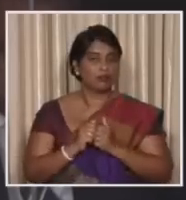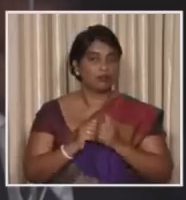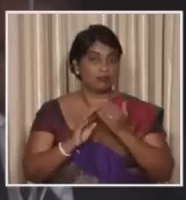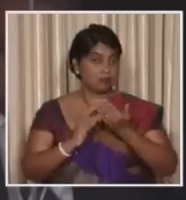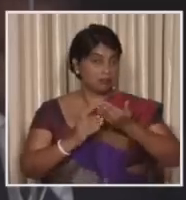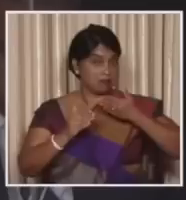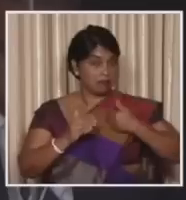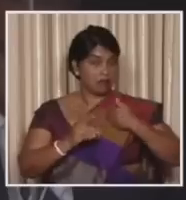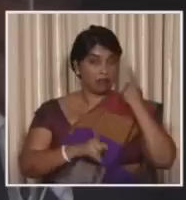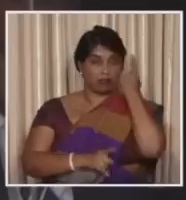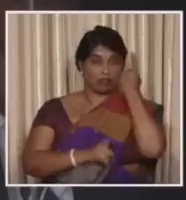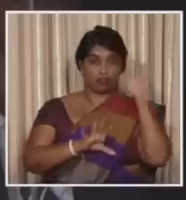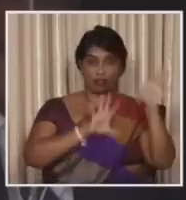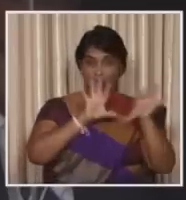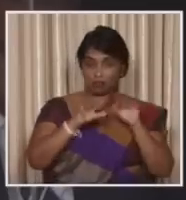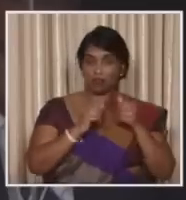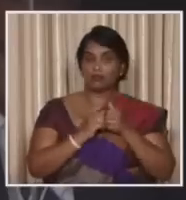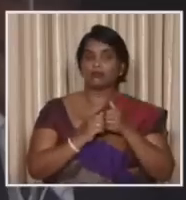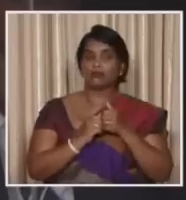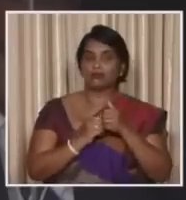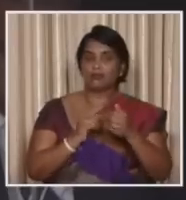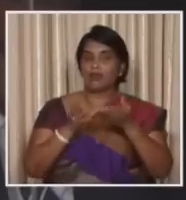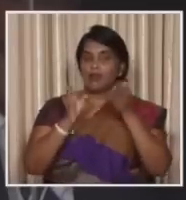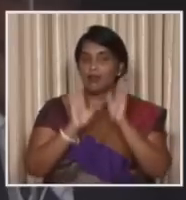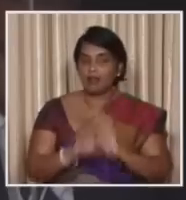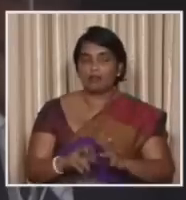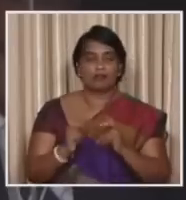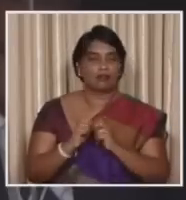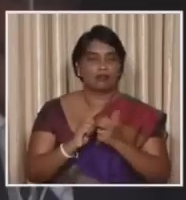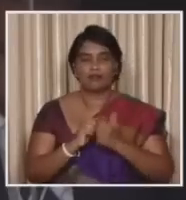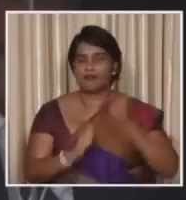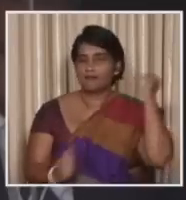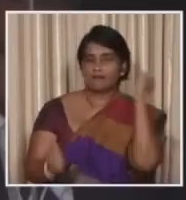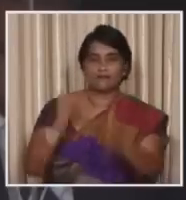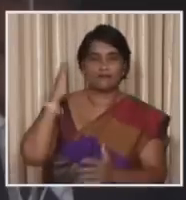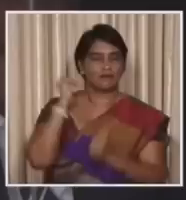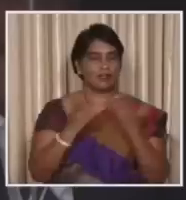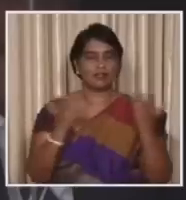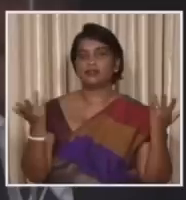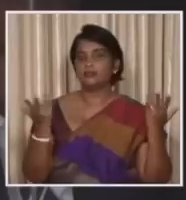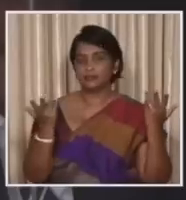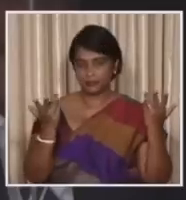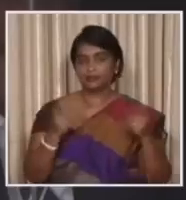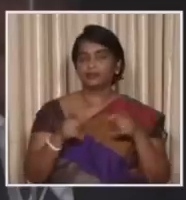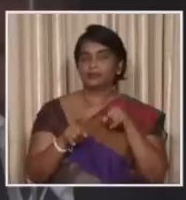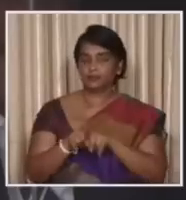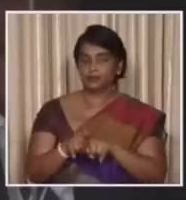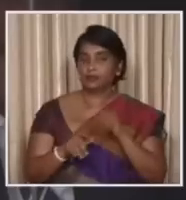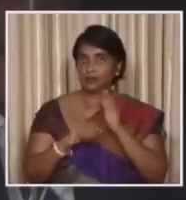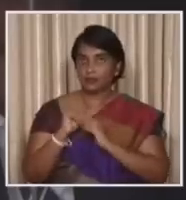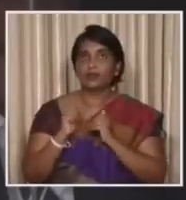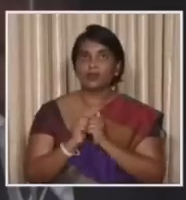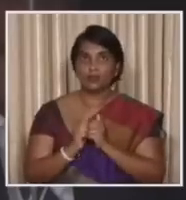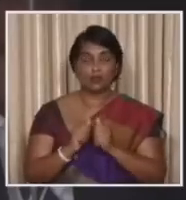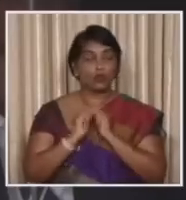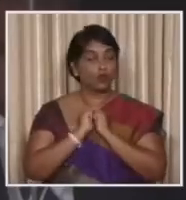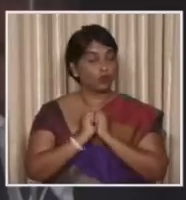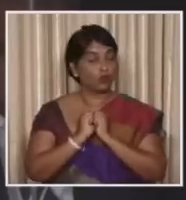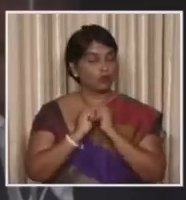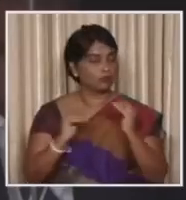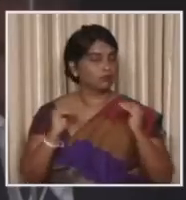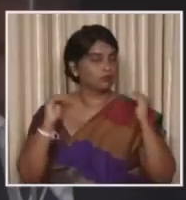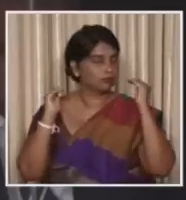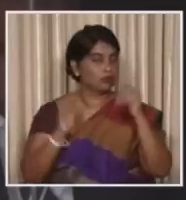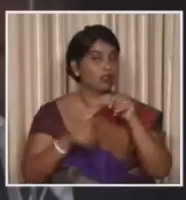ඇතුව දක්ෂය තෝරාගෙන උටාගත්තම අන්තිම මොහොත ඇවිල්ලා එක එක්කෙනාට කොටා ගන්න පටන් ගන්නෙත් නැහැ. ඒකන්ද මේ ක්‍රමවේද තමයි වෘත්තීය වශයෙන්